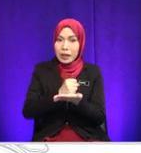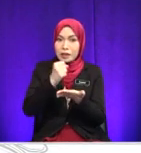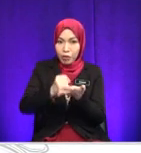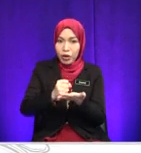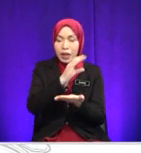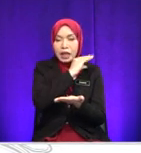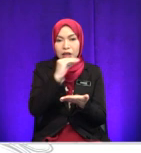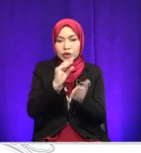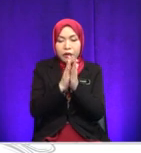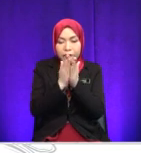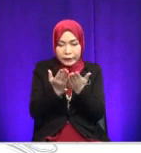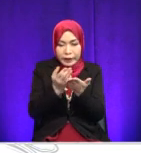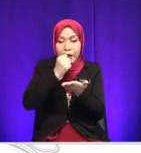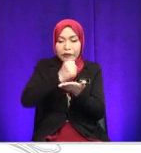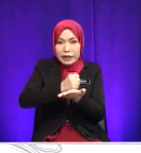Okey.